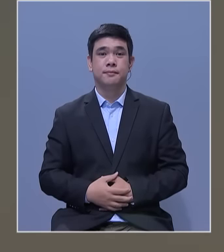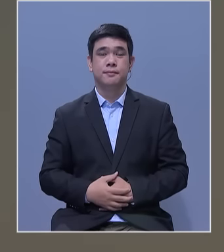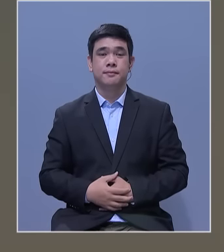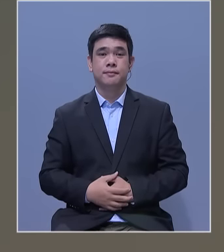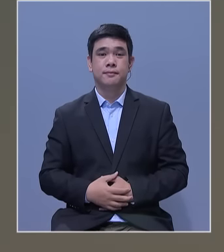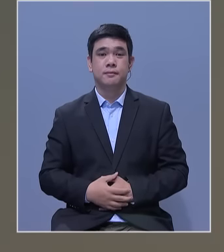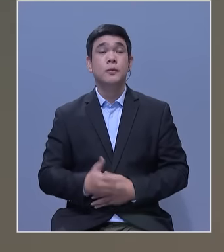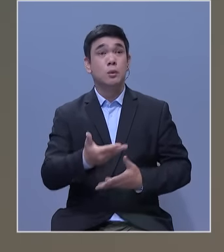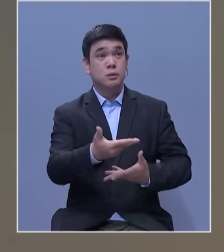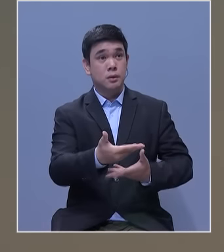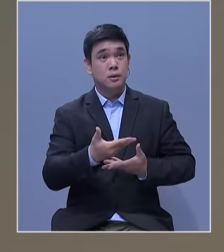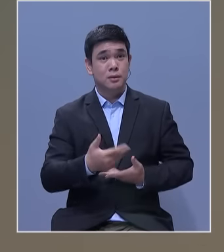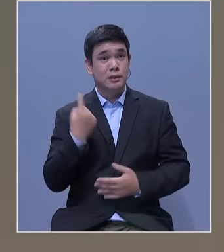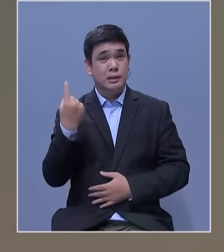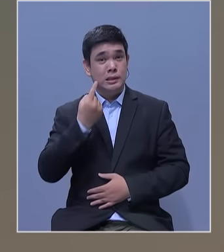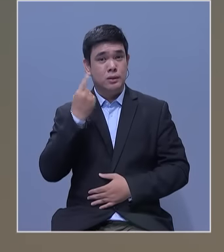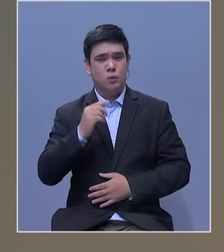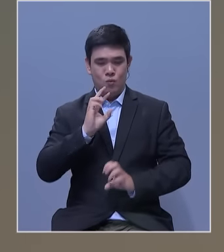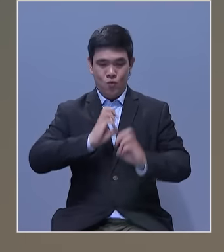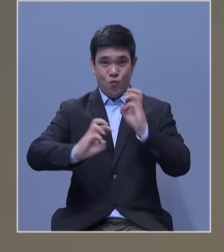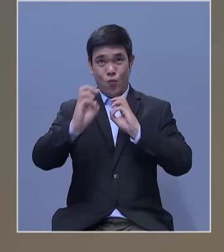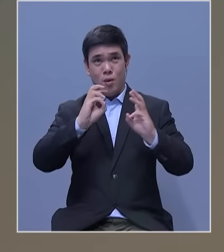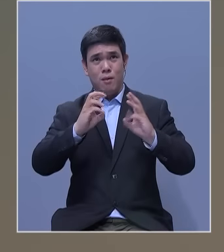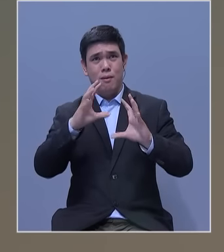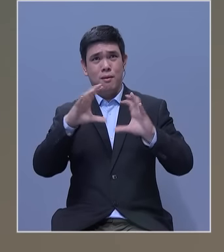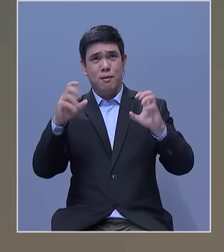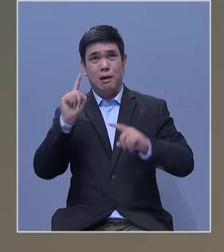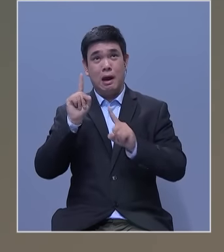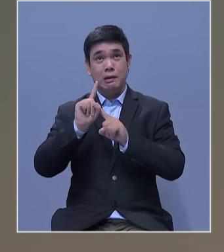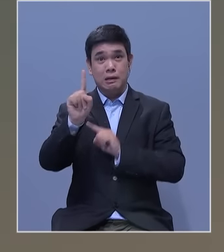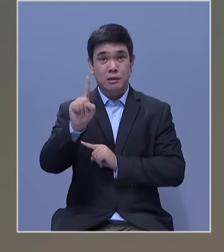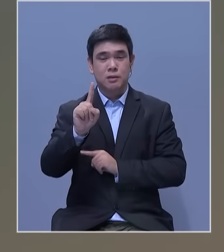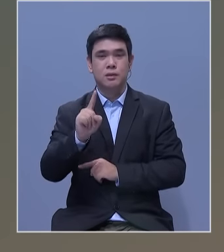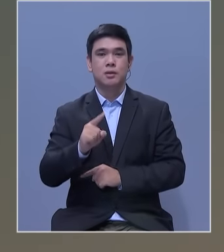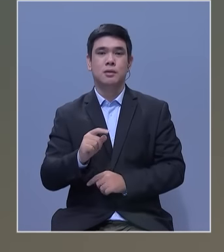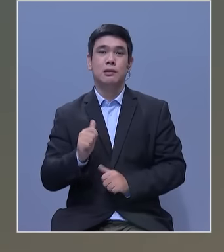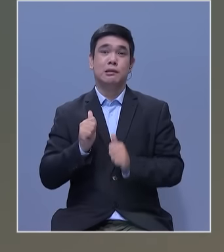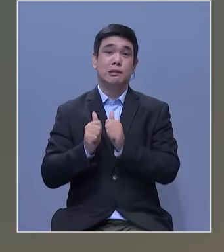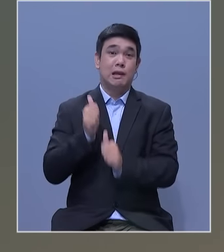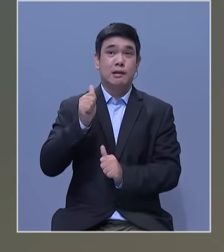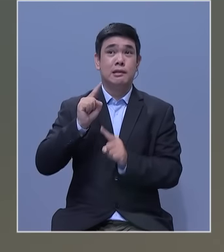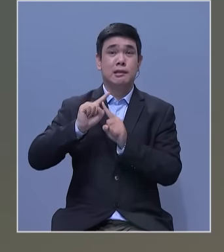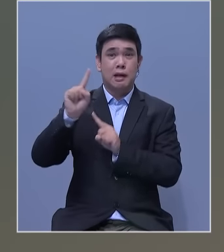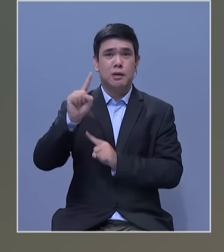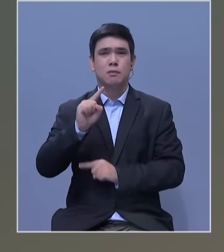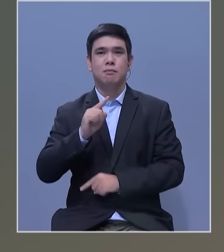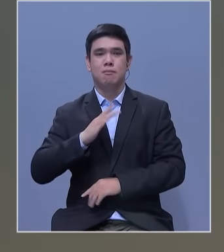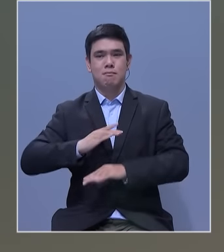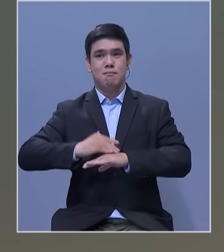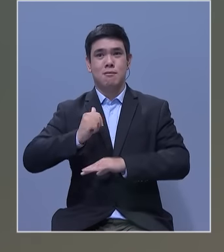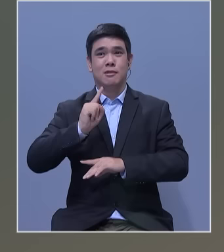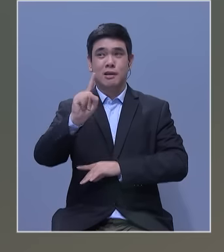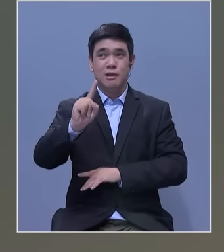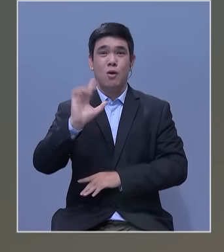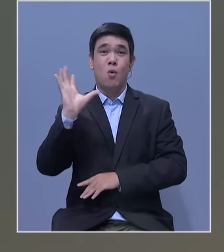ขอเชิญเที่ยวงานมหกรรมหมอกควันไฟป่าครั้งที่1เพื่อฉลองแชมป์ที่เชียงใหม่เป็นเมืองอันดับ1